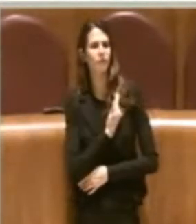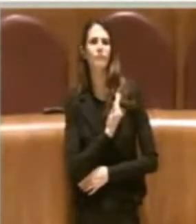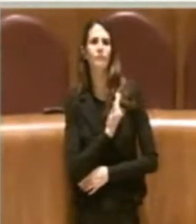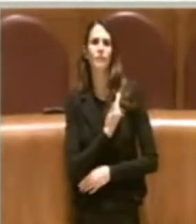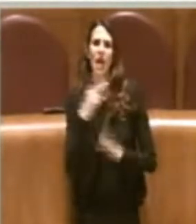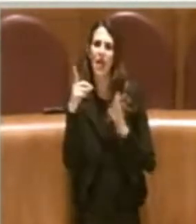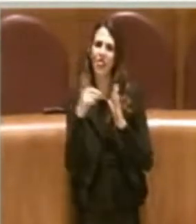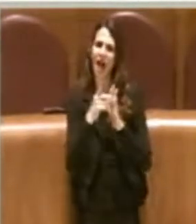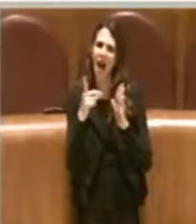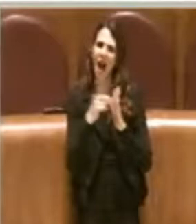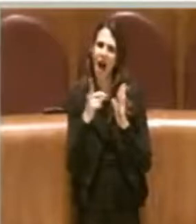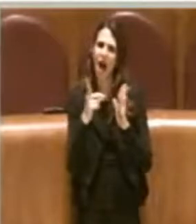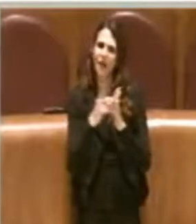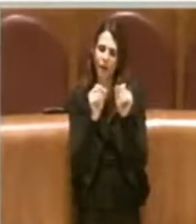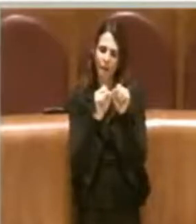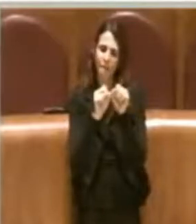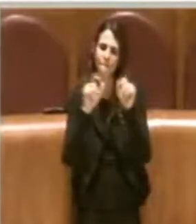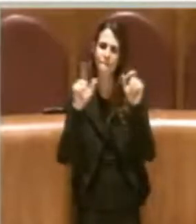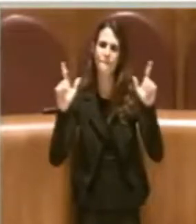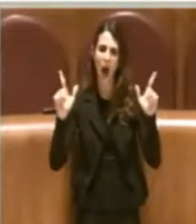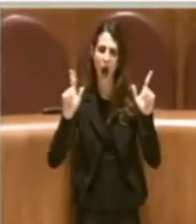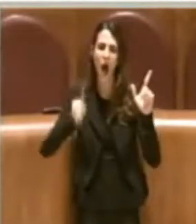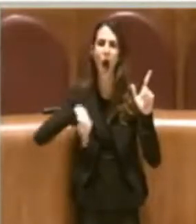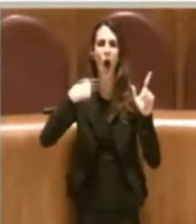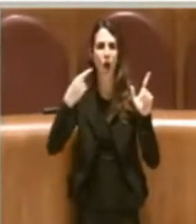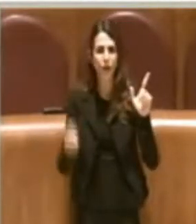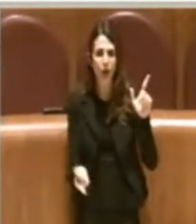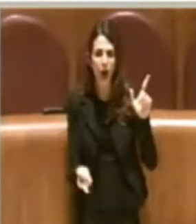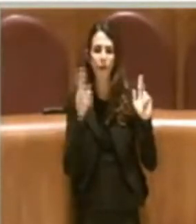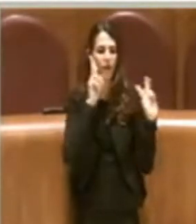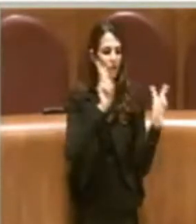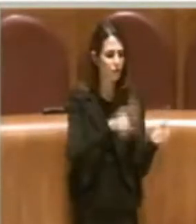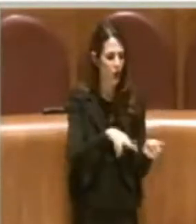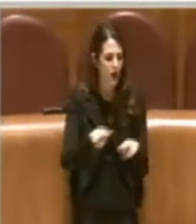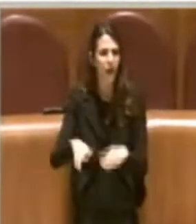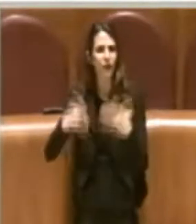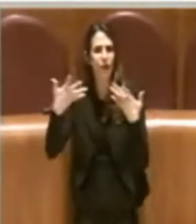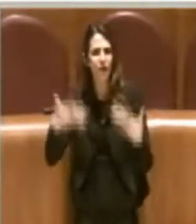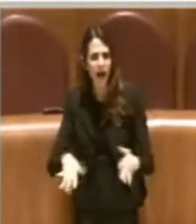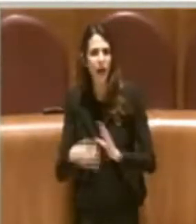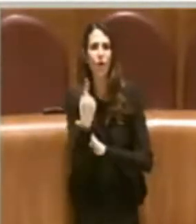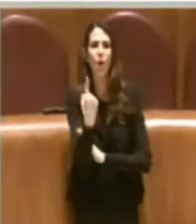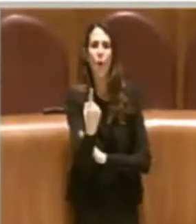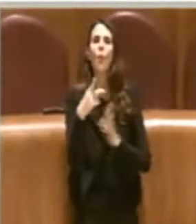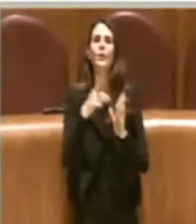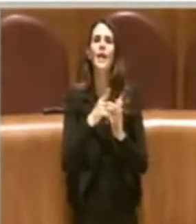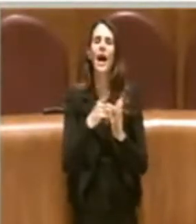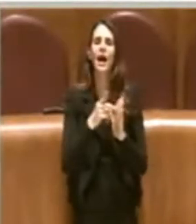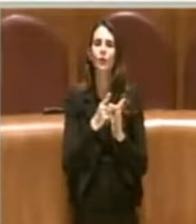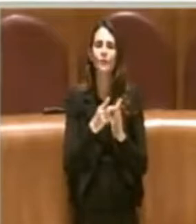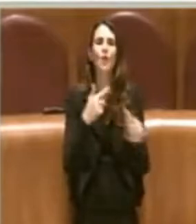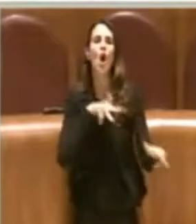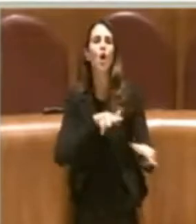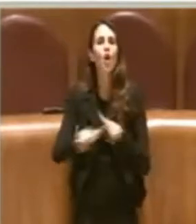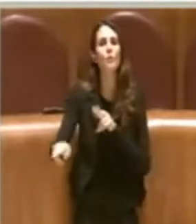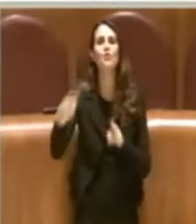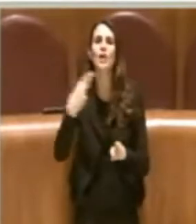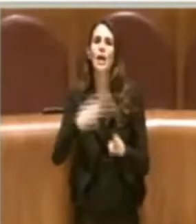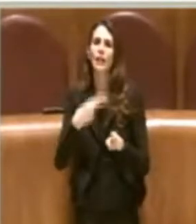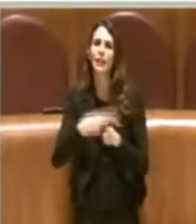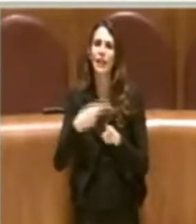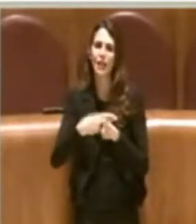dato, oltre all'aver appurato questa grande mole di convenzioni che negli anni il Comune di Roma ha sottoscritto con i